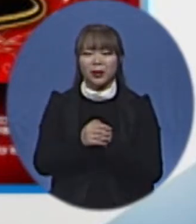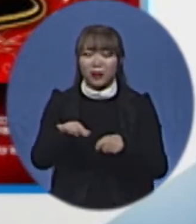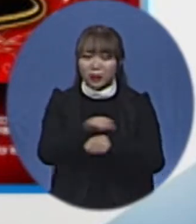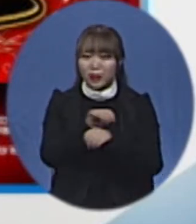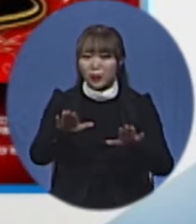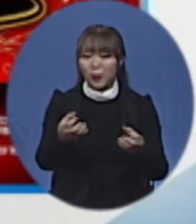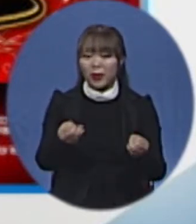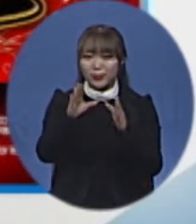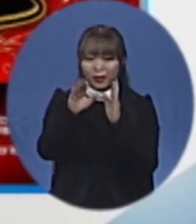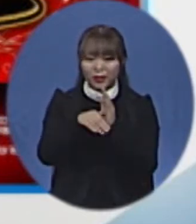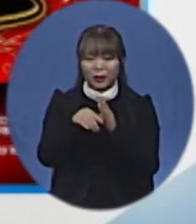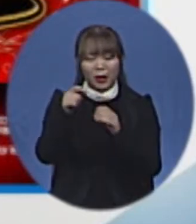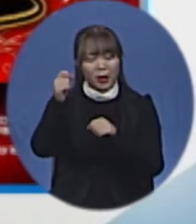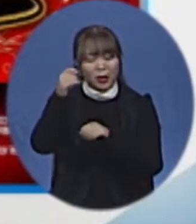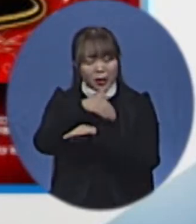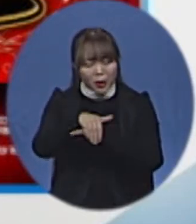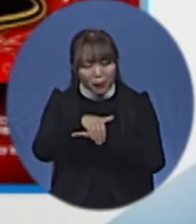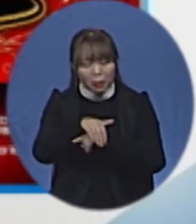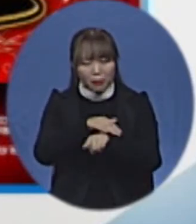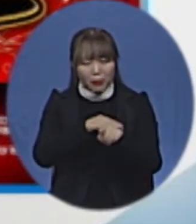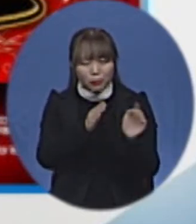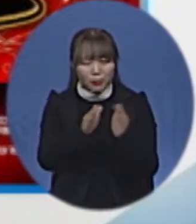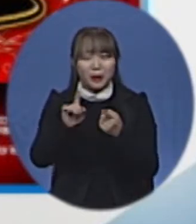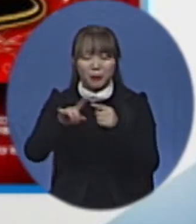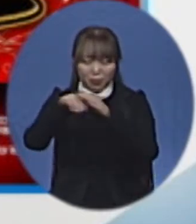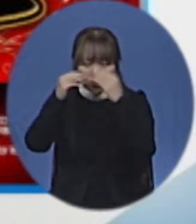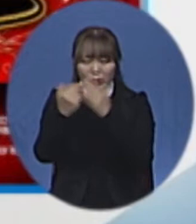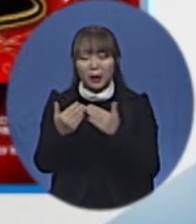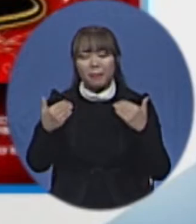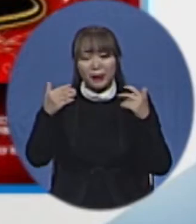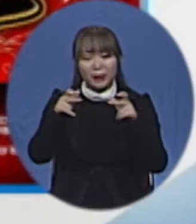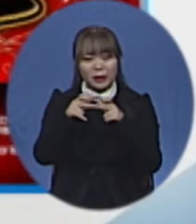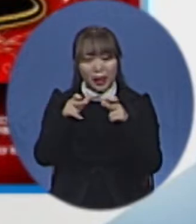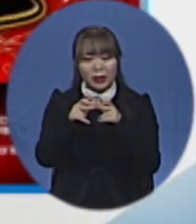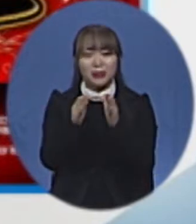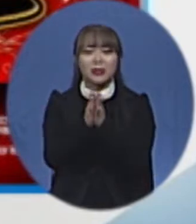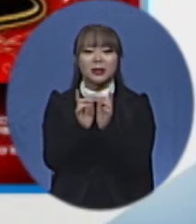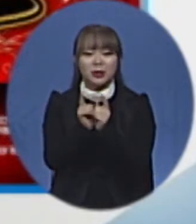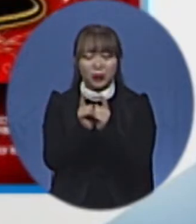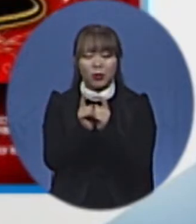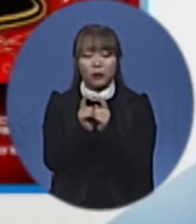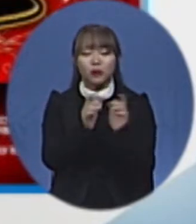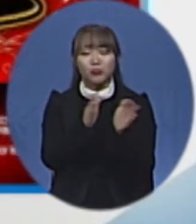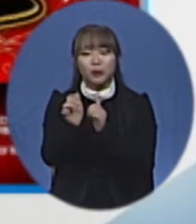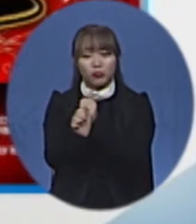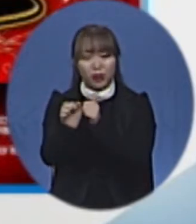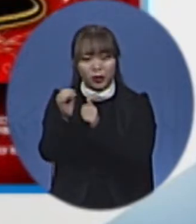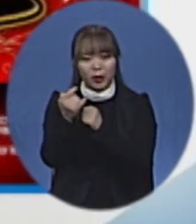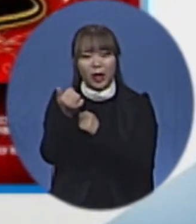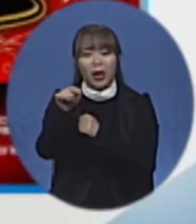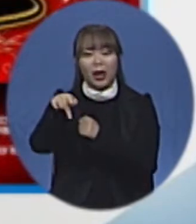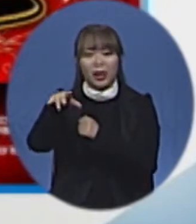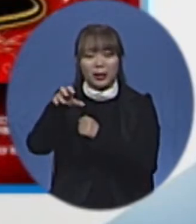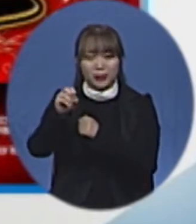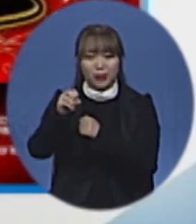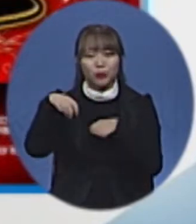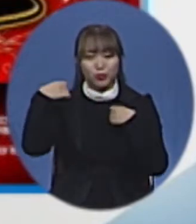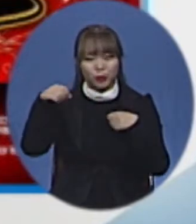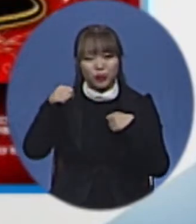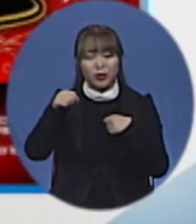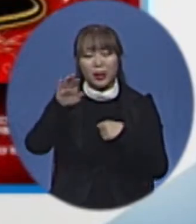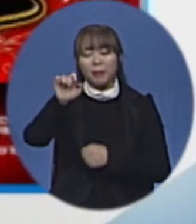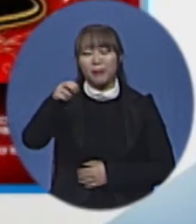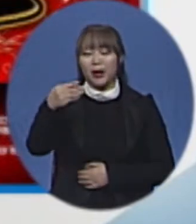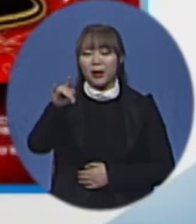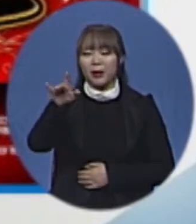특히 이번 행사의 기획, 준비, 진행을 모두 발달장애인 당사자 페스티벌 준비위원회인 하상춤추는 팔방미인에서 하게